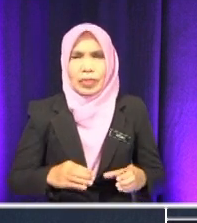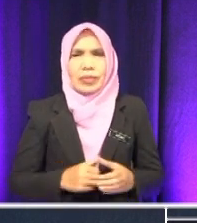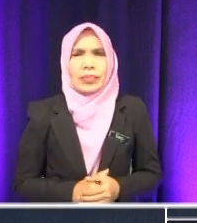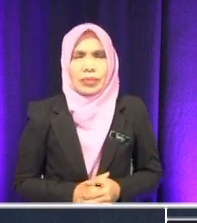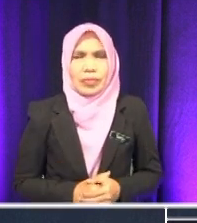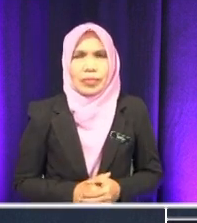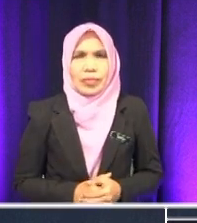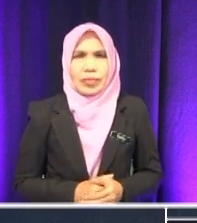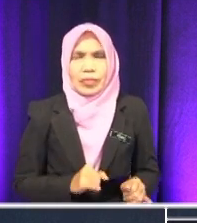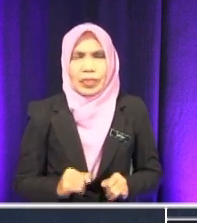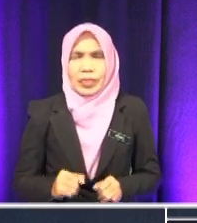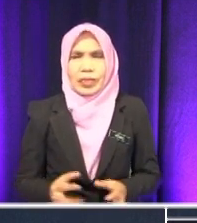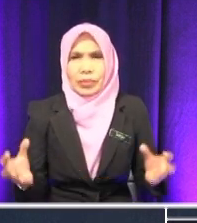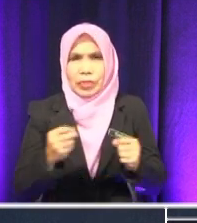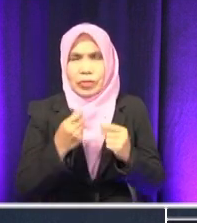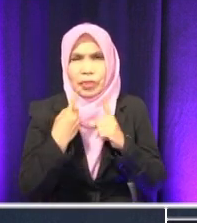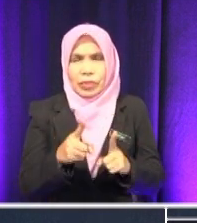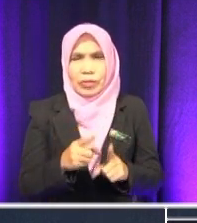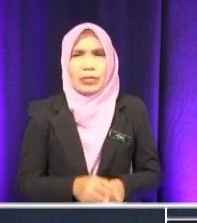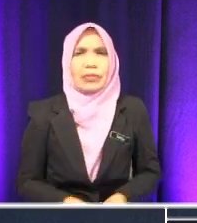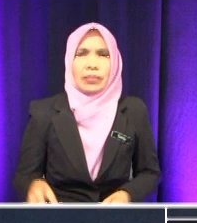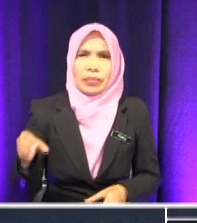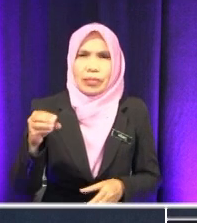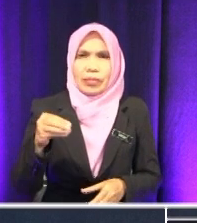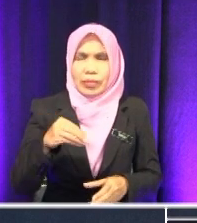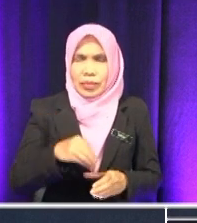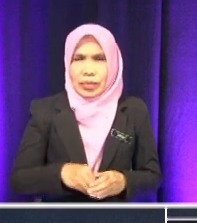dalam perkataan yang penuh beasiswa